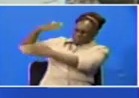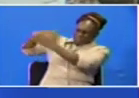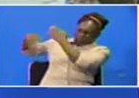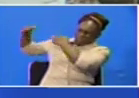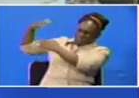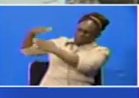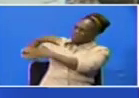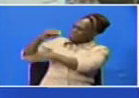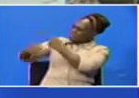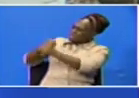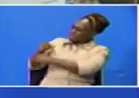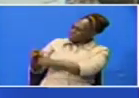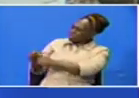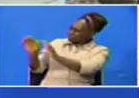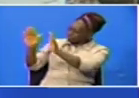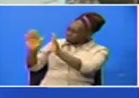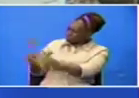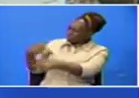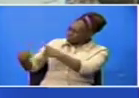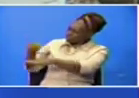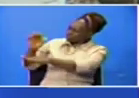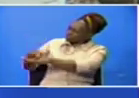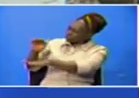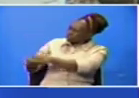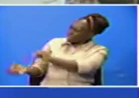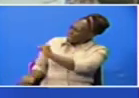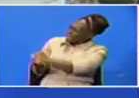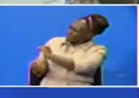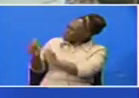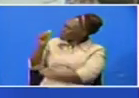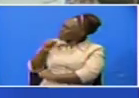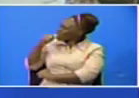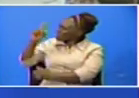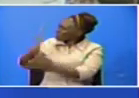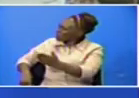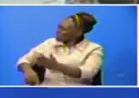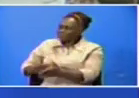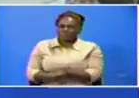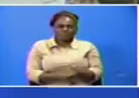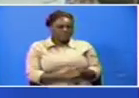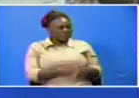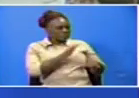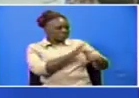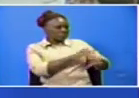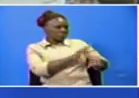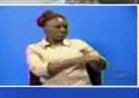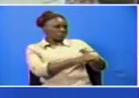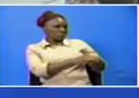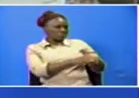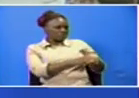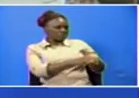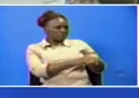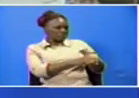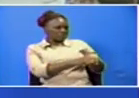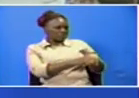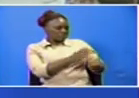katika miaka hii yote umebaki relevant mpaka kwa sasa. Unaweza kutueleza labda siri yako ni ipi? Ni kufanya muziki mzuri tu always, hiyo ndio siri.